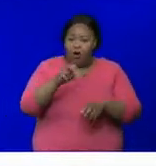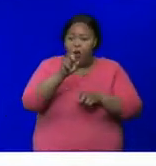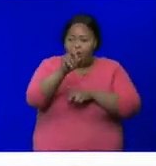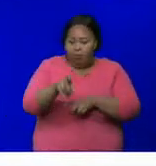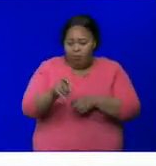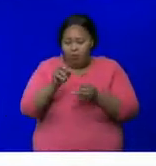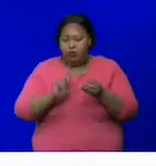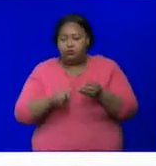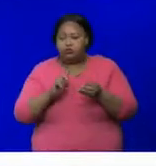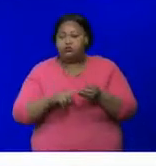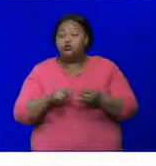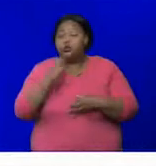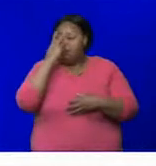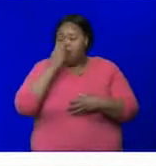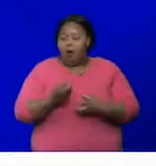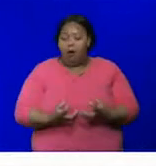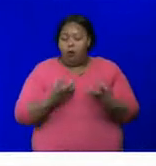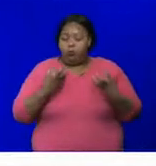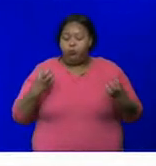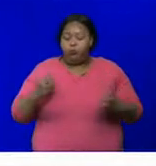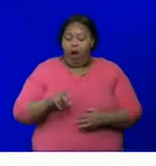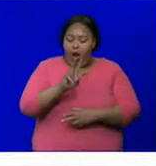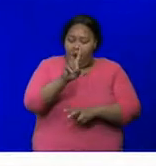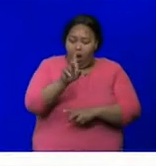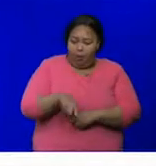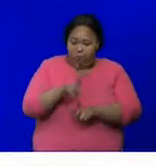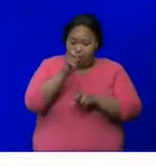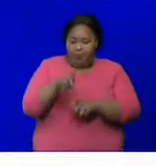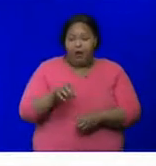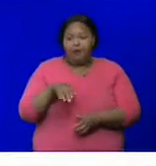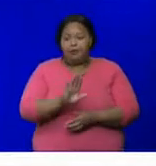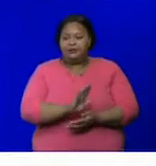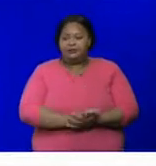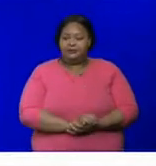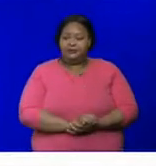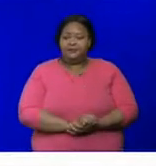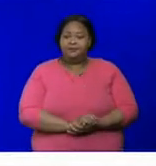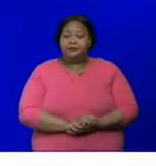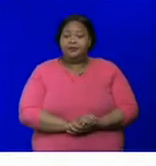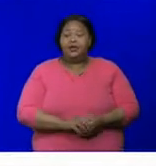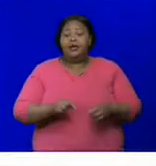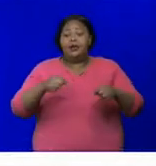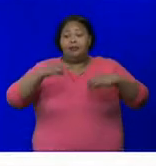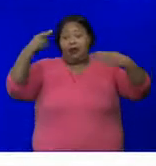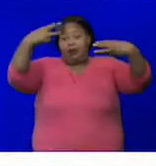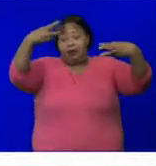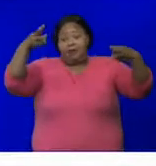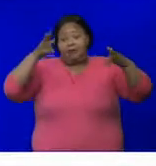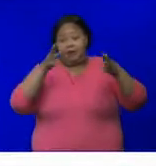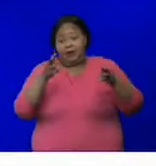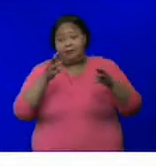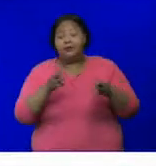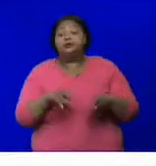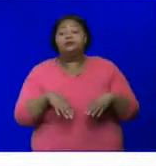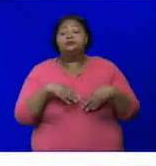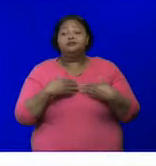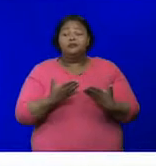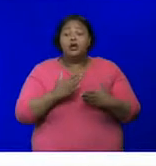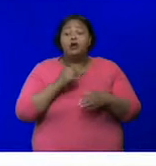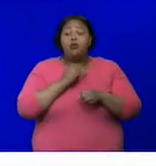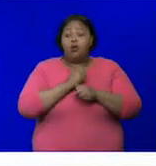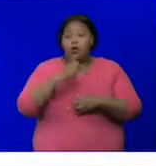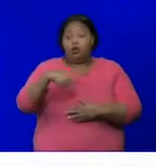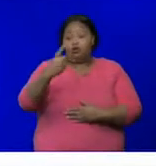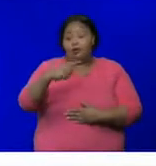nemsebenzi wayo welisuku ngalesithathu lapho khona losabambe kuba indvuna yeltiko letemcebo waphansi nemandla Jabulani Mabuza aceliwe endlini